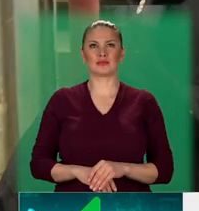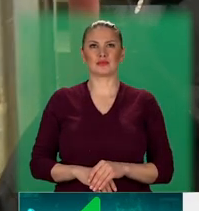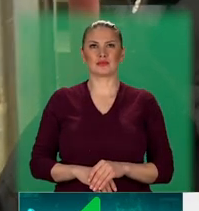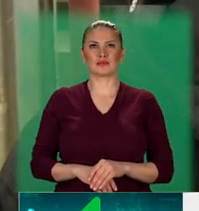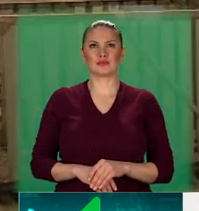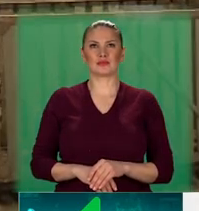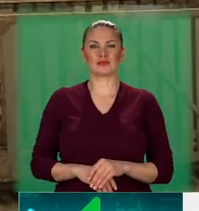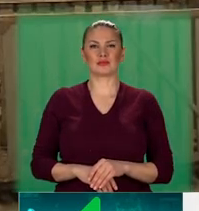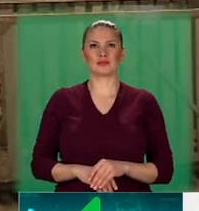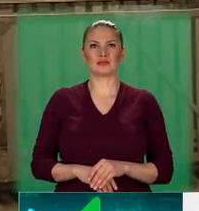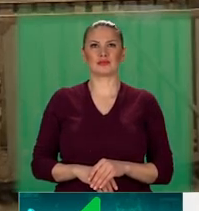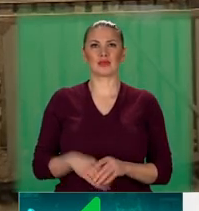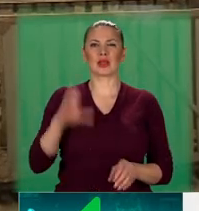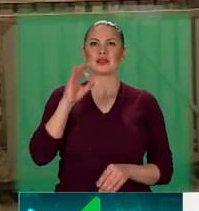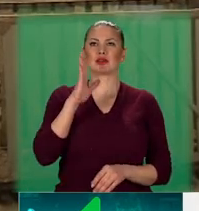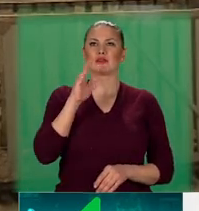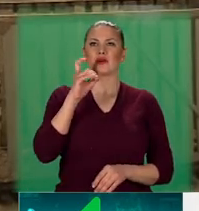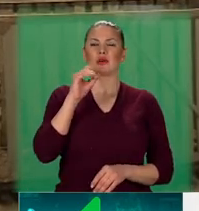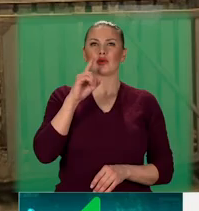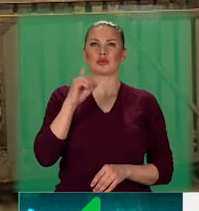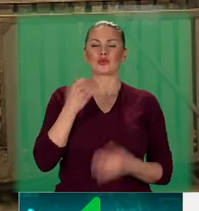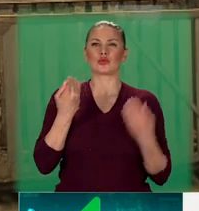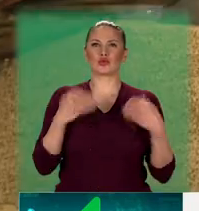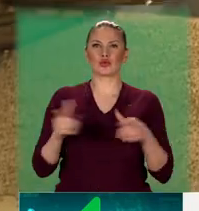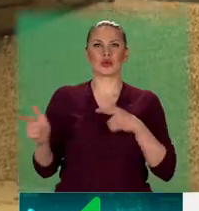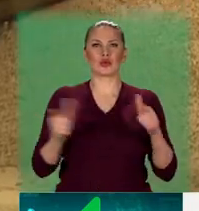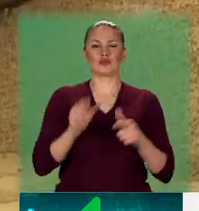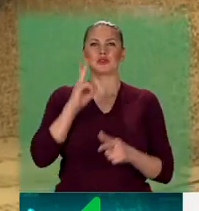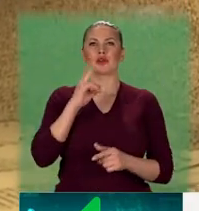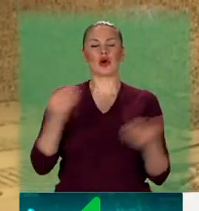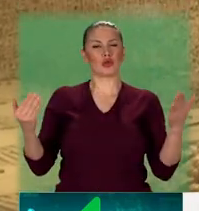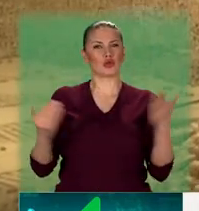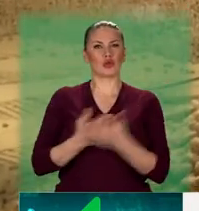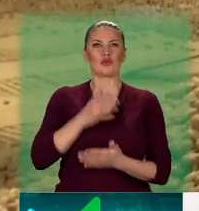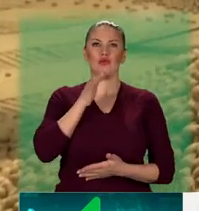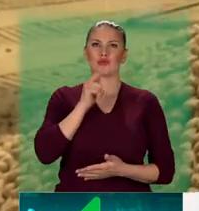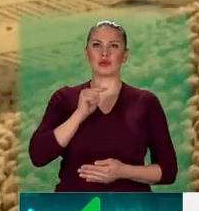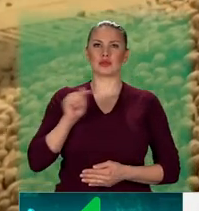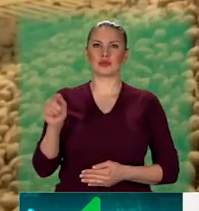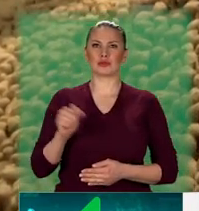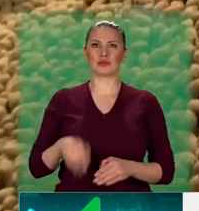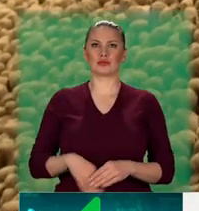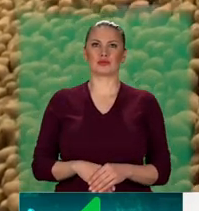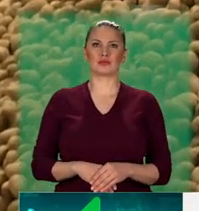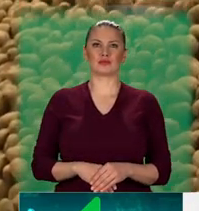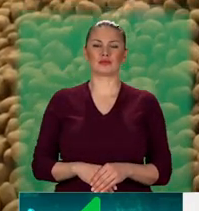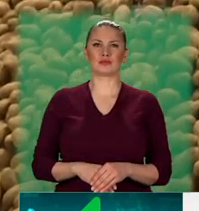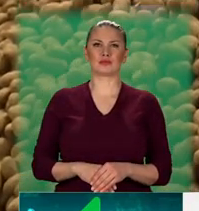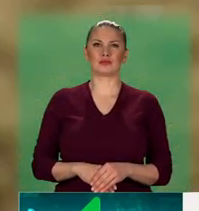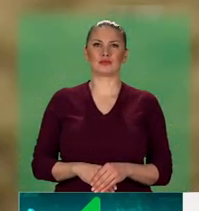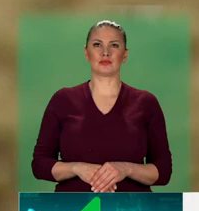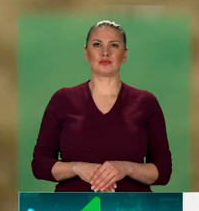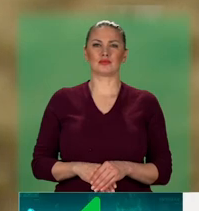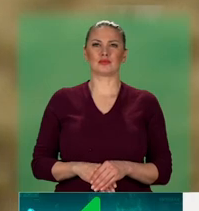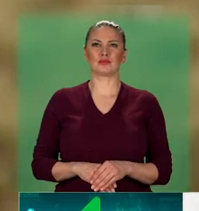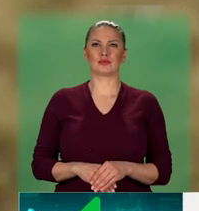продукция в полном объеме. Совхоз уже готовится к новому посевному сезону. На складах отбирается семенной фонд 8 различных видов картофеля. Это как новые